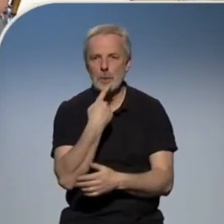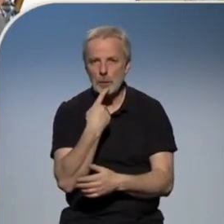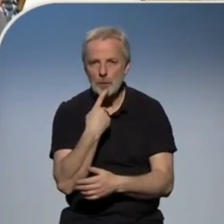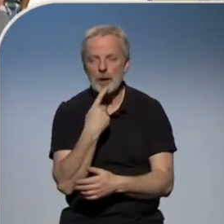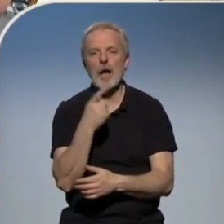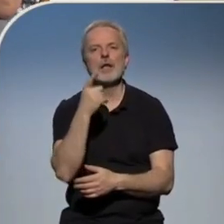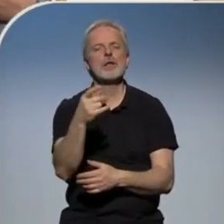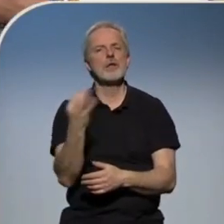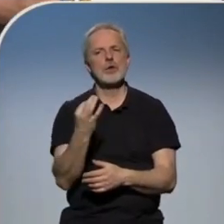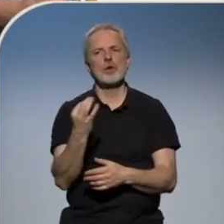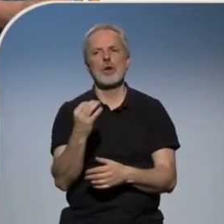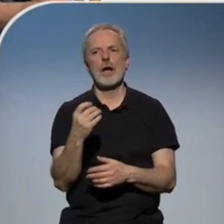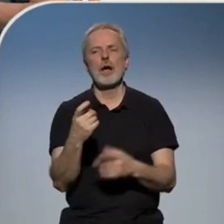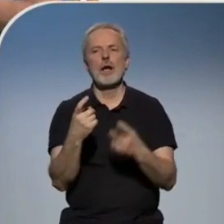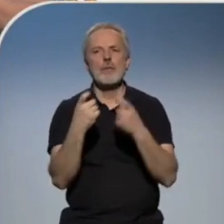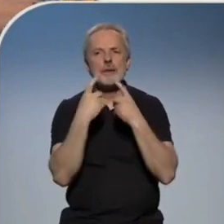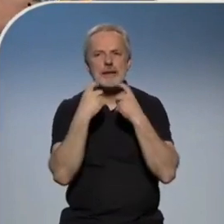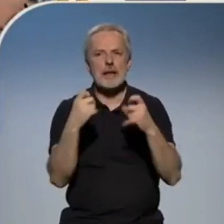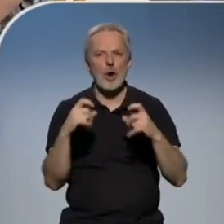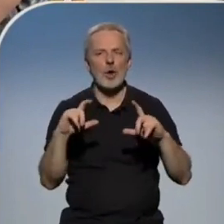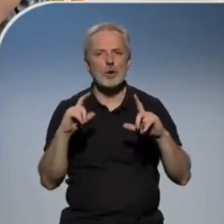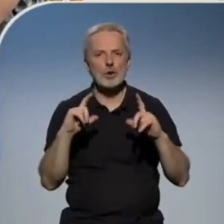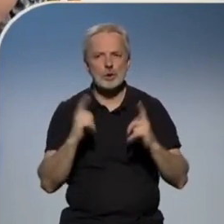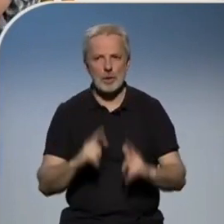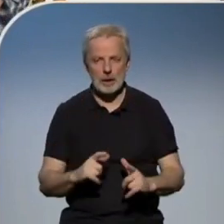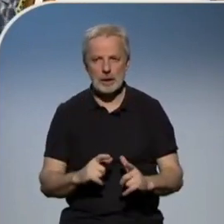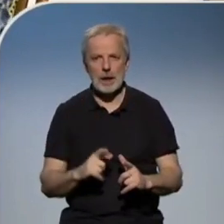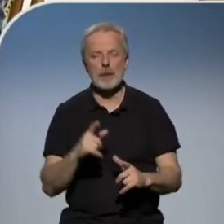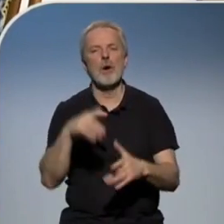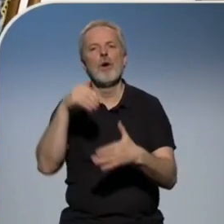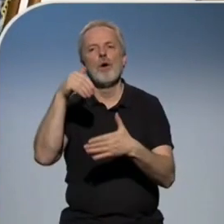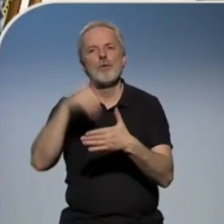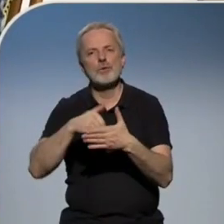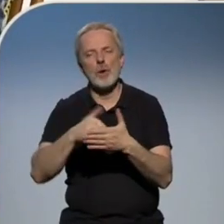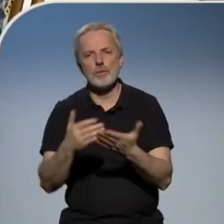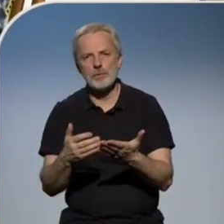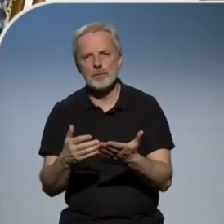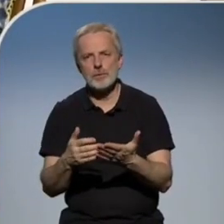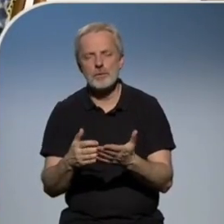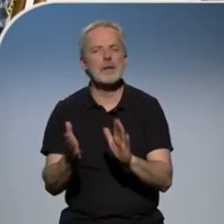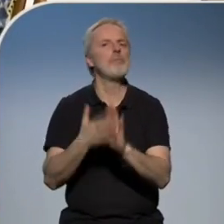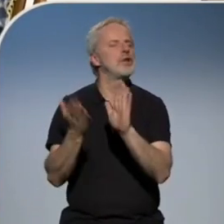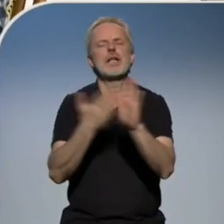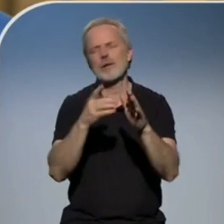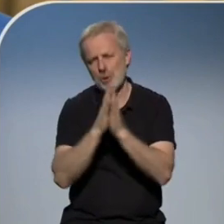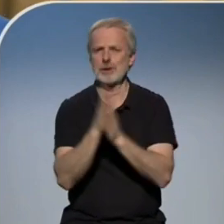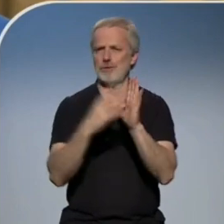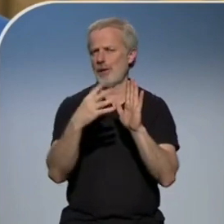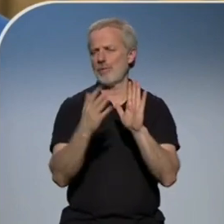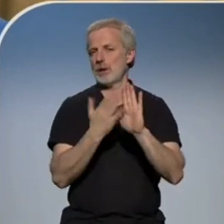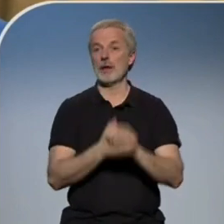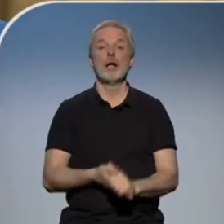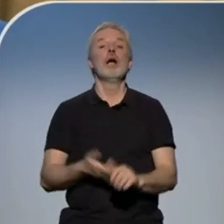co to vlastně psychosomatika je. Já to dám na příklad. Jaký vnímáme třeba. Já to dám na příkladu. Člověk je ve